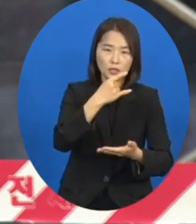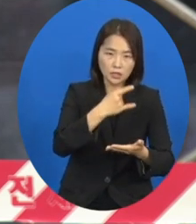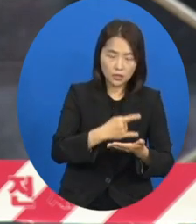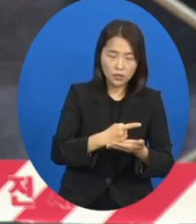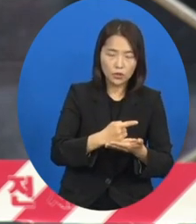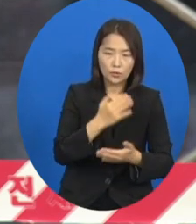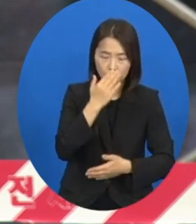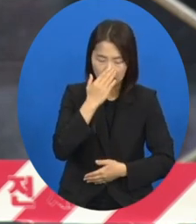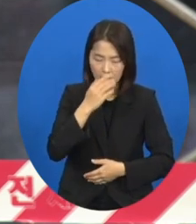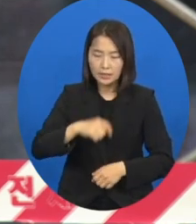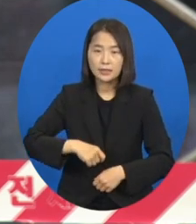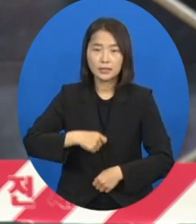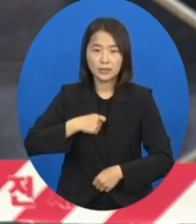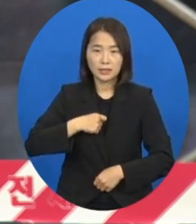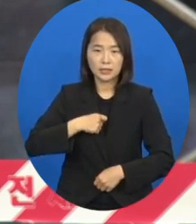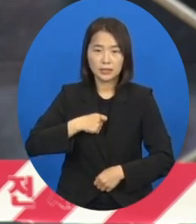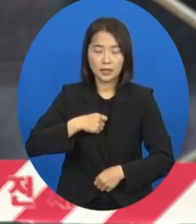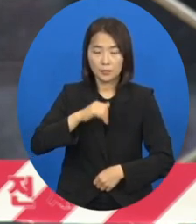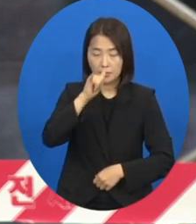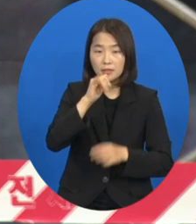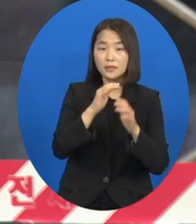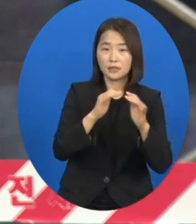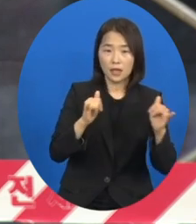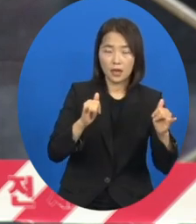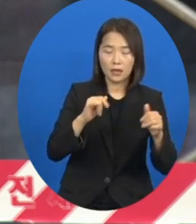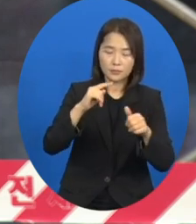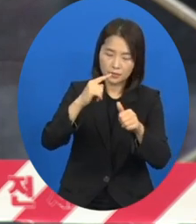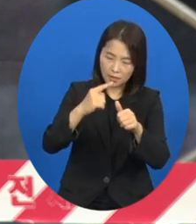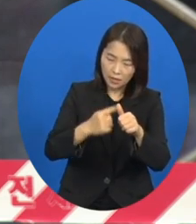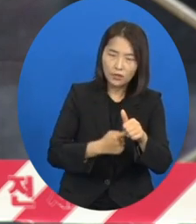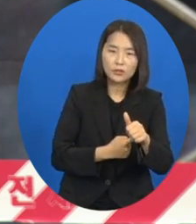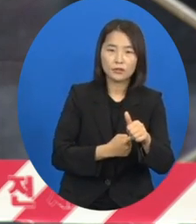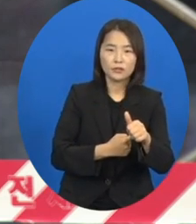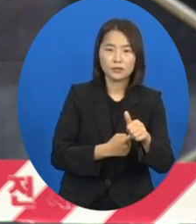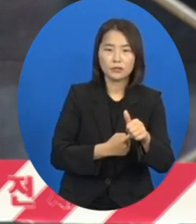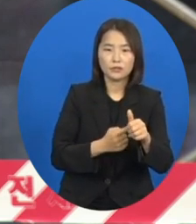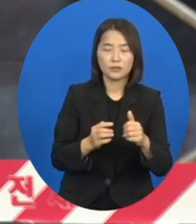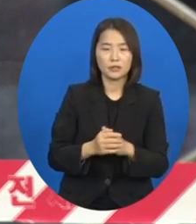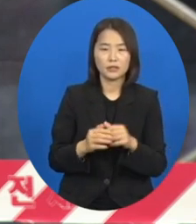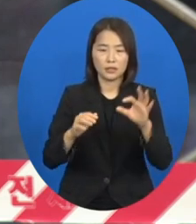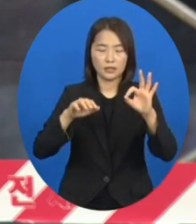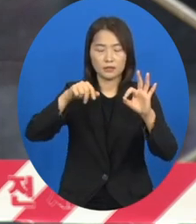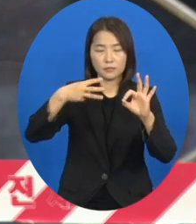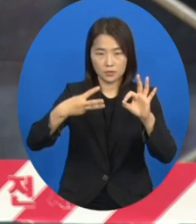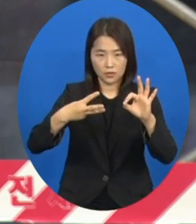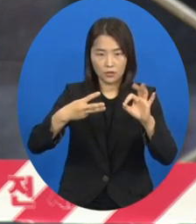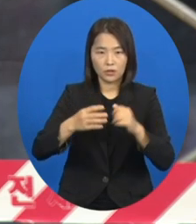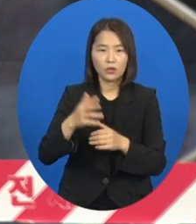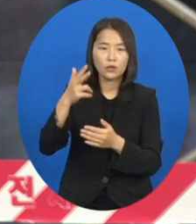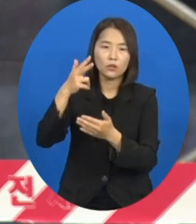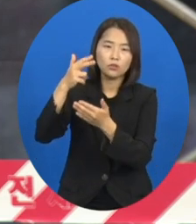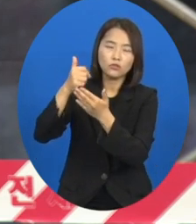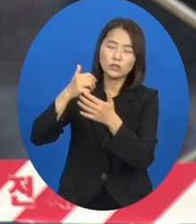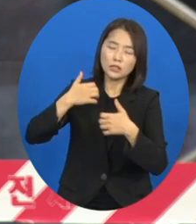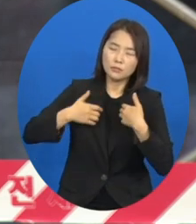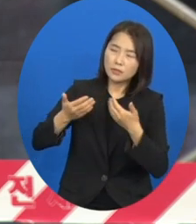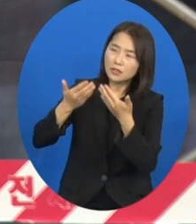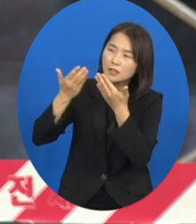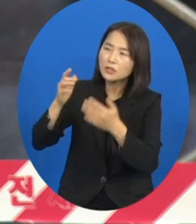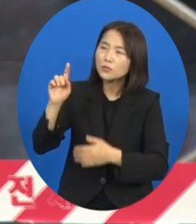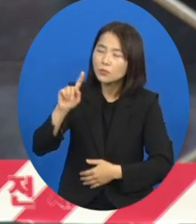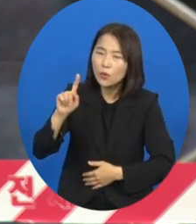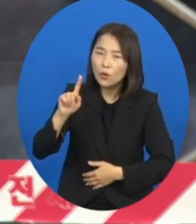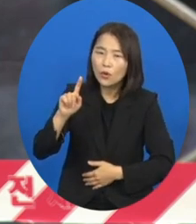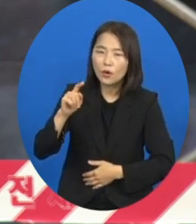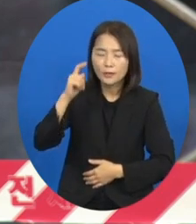착함과 진실함을 맺는 사람은 자연스럽게 이렇게 10절 말씀에 주를 기쁘시게 할 것이 무엇인가